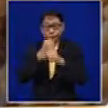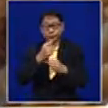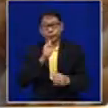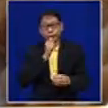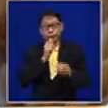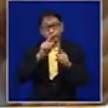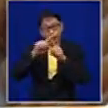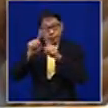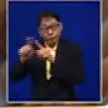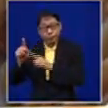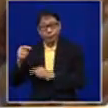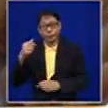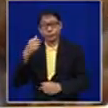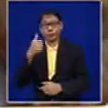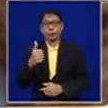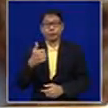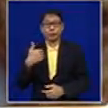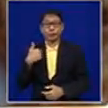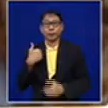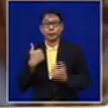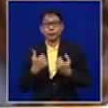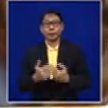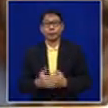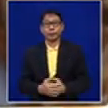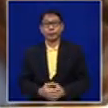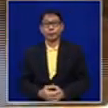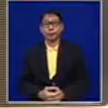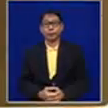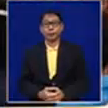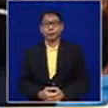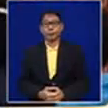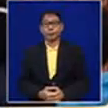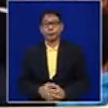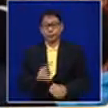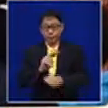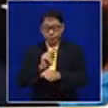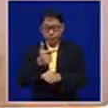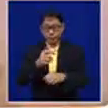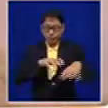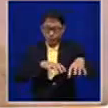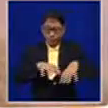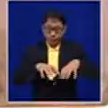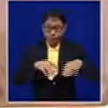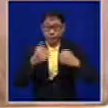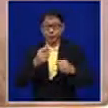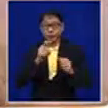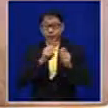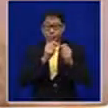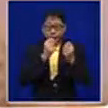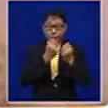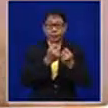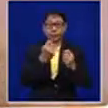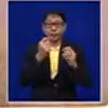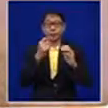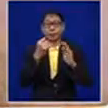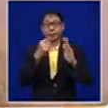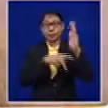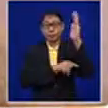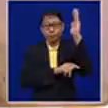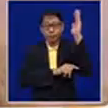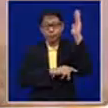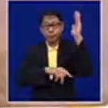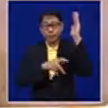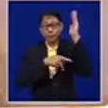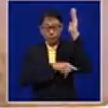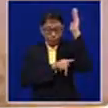รได้บ้างดูนะมีความหลากหลายทีเดียว นี่อะไรไม่รู้เนาะ งานนี้นะคะเขาจัดขึ้นที่ตำบลไม้ขาวอำเภอถลางค่ะแล้วก็เป็น